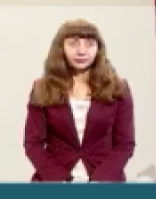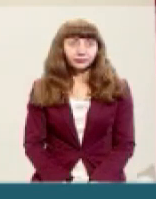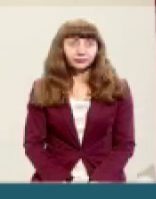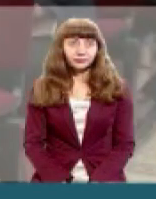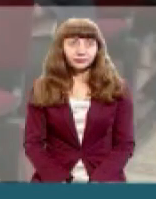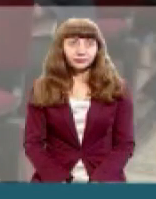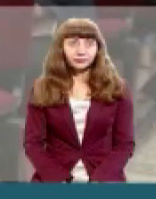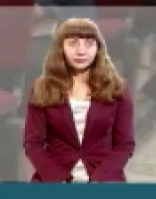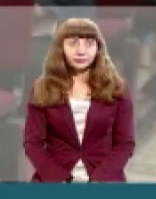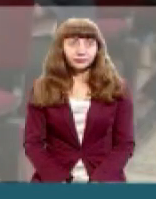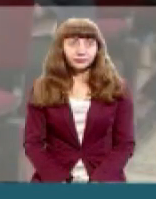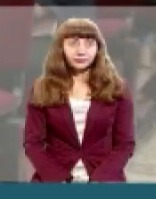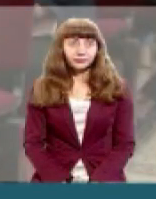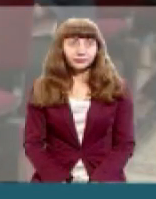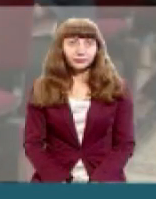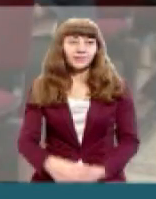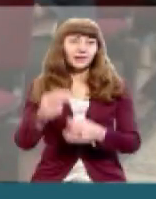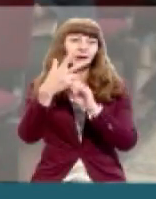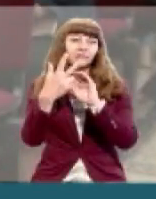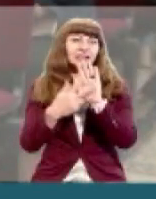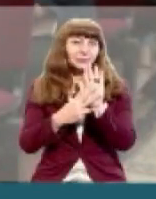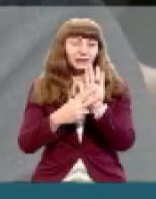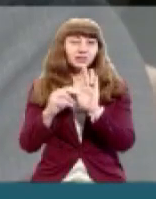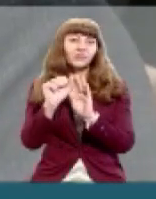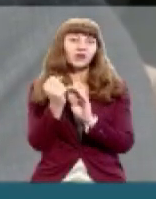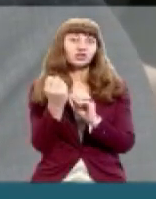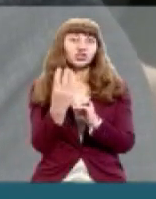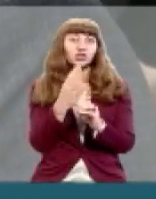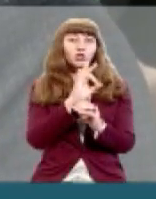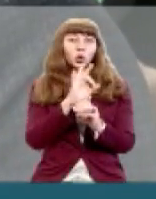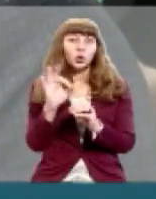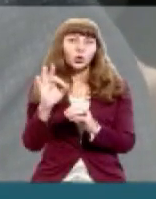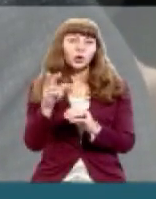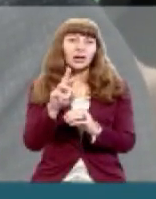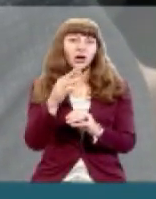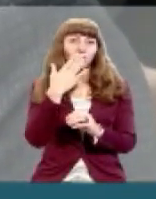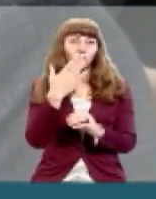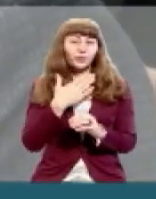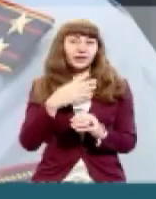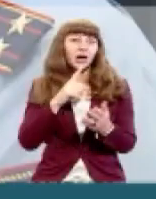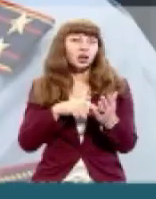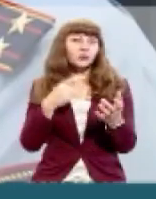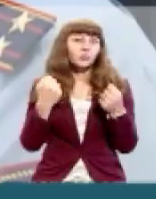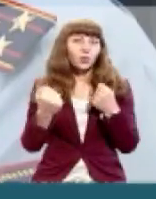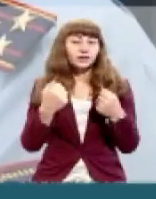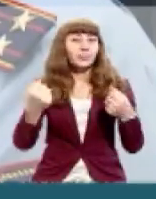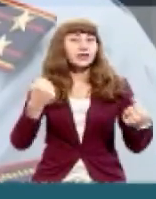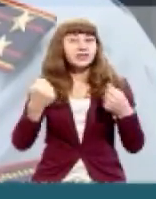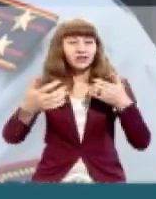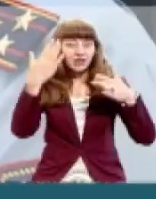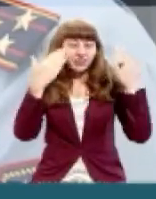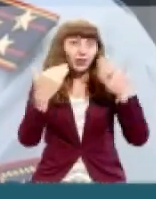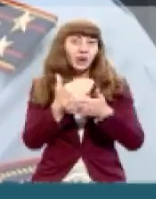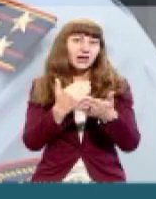жаңалықтармен танысады. 18 тамыз күні сағат 14:00-ден бастап қалалық спорт сүйер қауымға арналған спорттық ойын-сауық бағдарламасы,